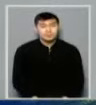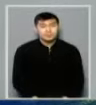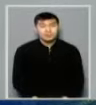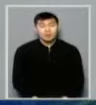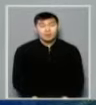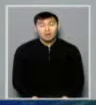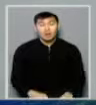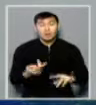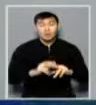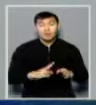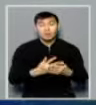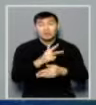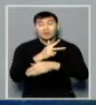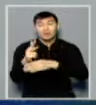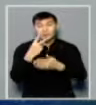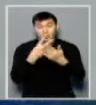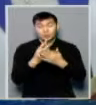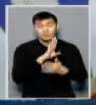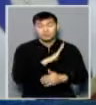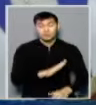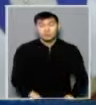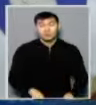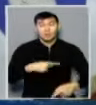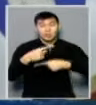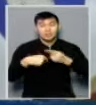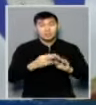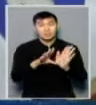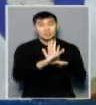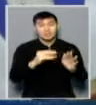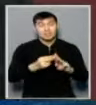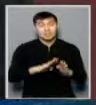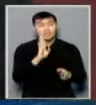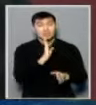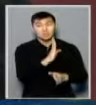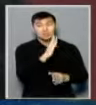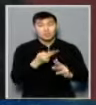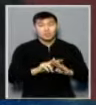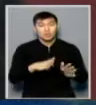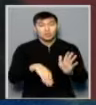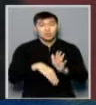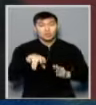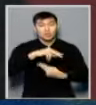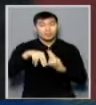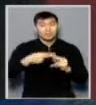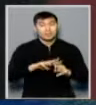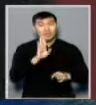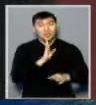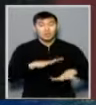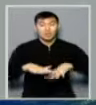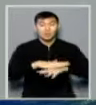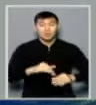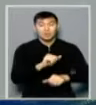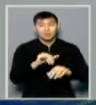Ол туралы бейнероликте көрдіңіздер. Бұдан кейін саясаттағы әйелдердің деңгейі, бизнестегі әйел қоғамның